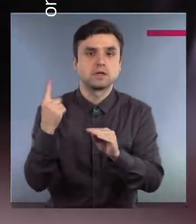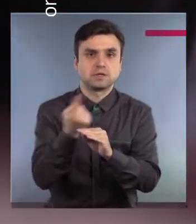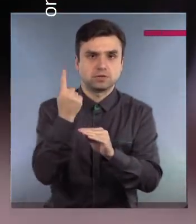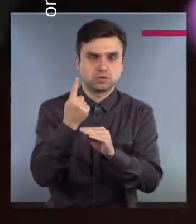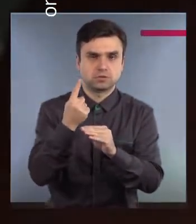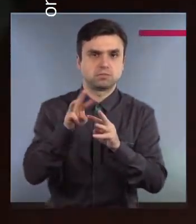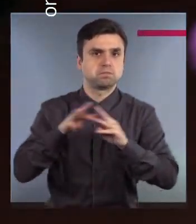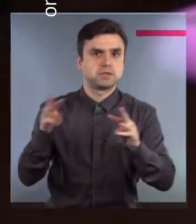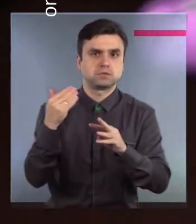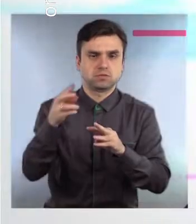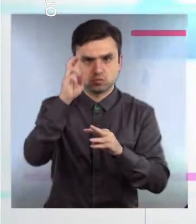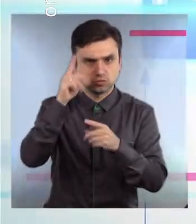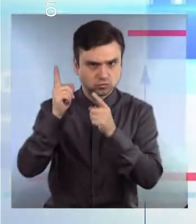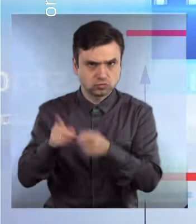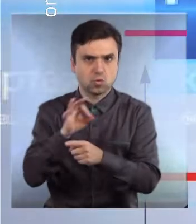оцінки спеціалістів.